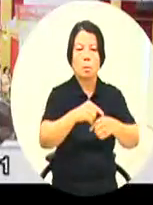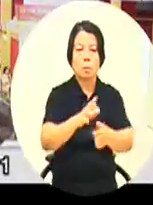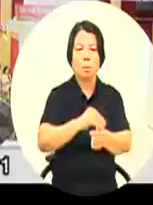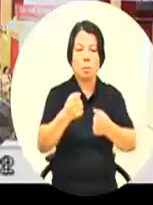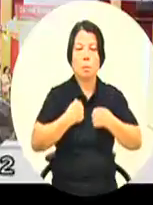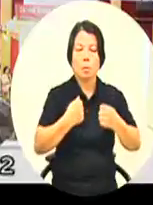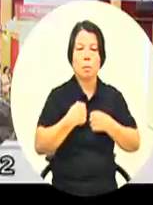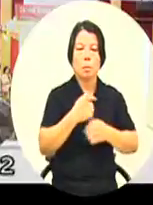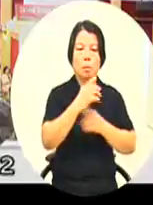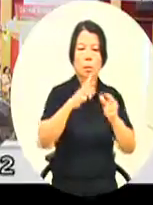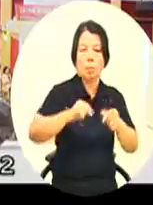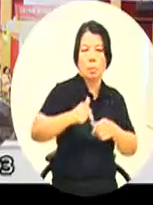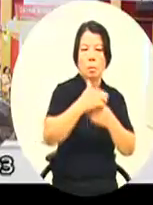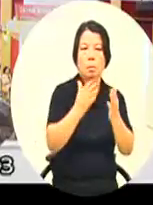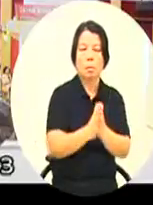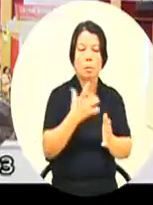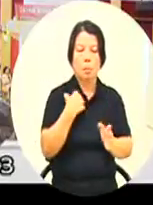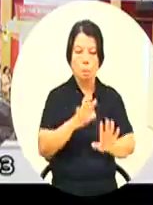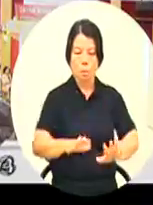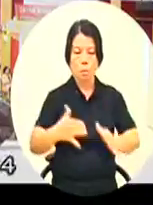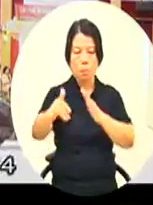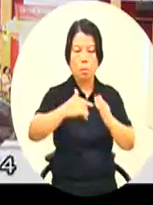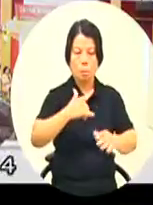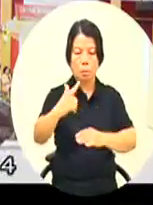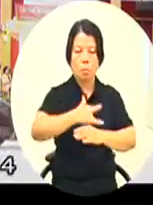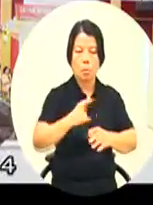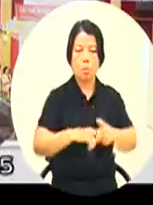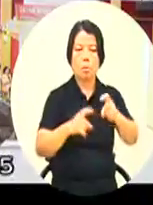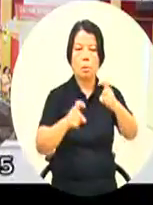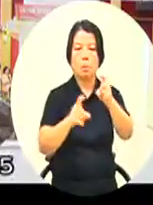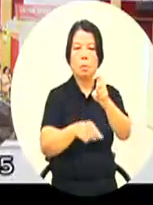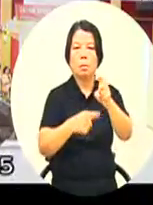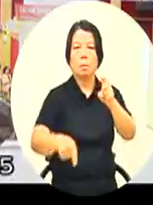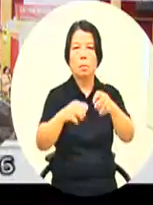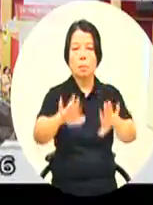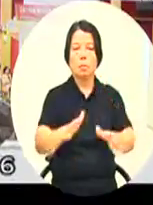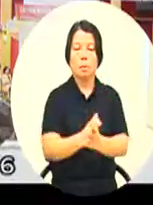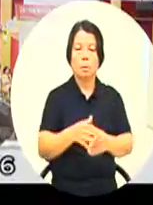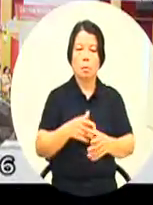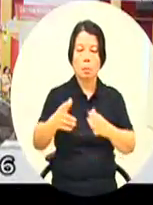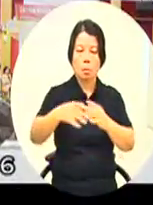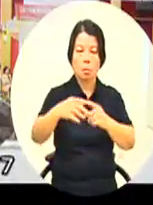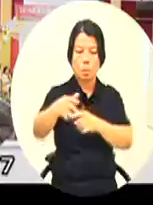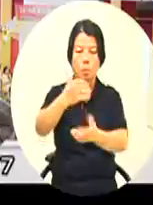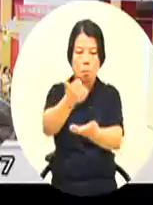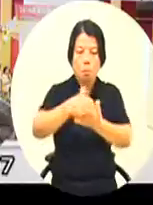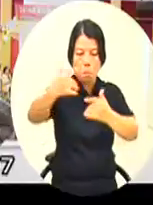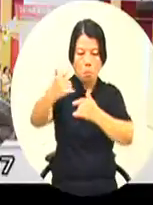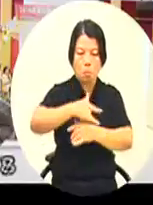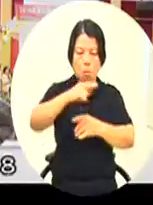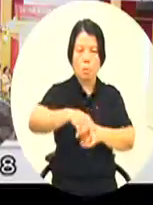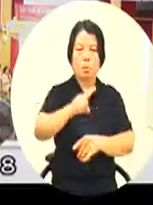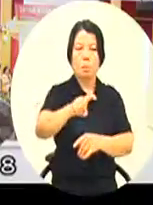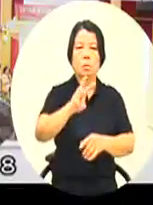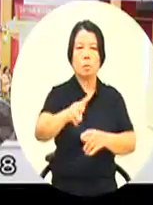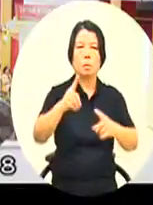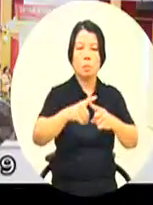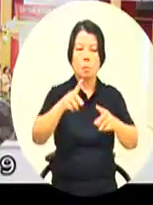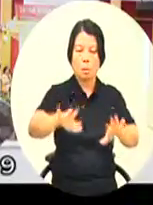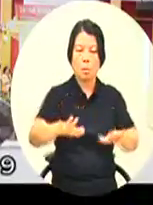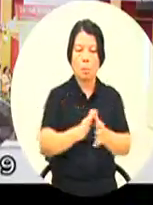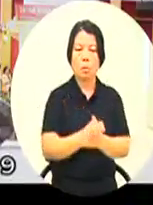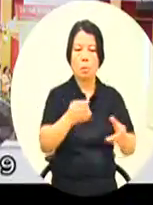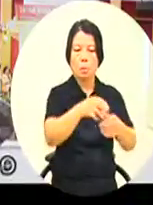学的合作，到目前有10位哦。每年跟 Fulbright 合作有13位进来，希望把他们配置在我们的